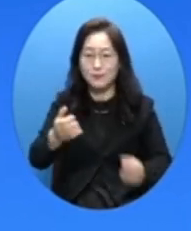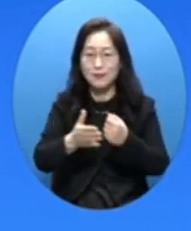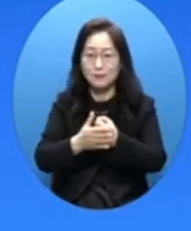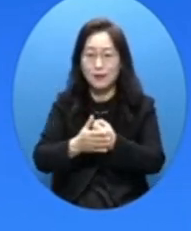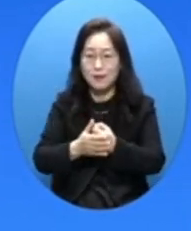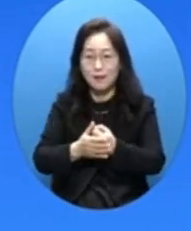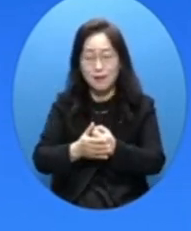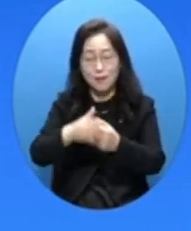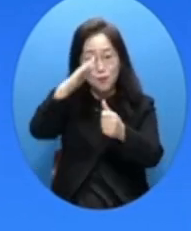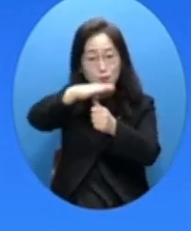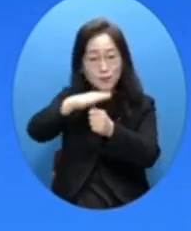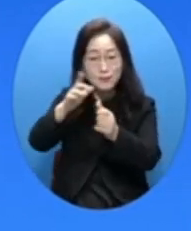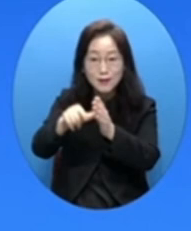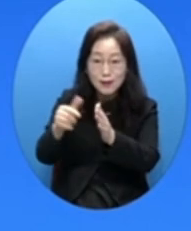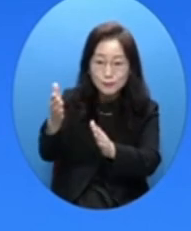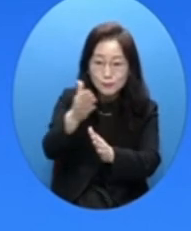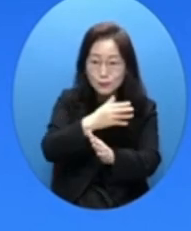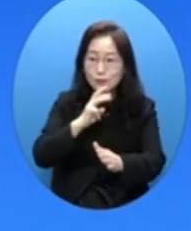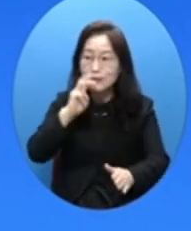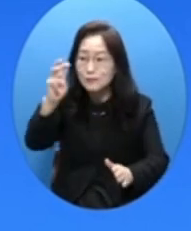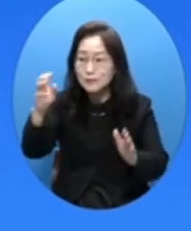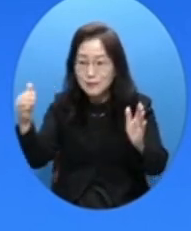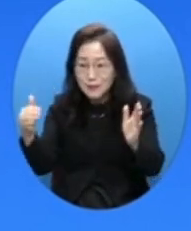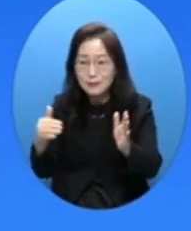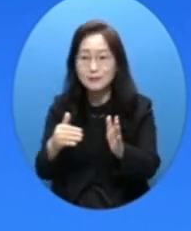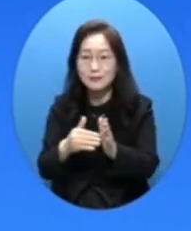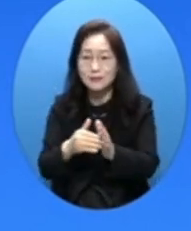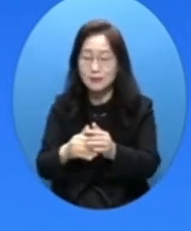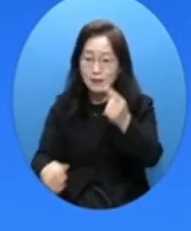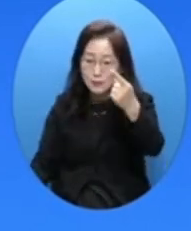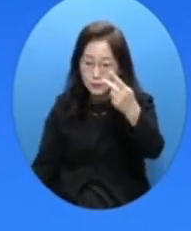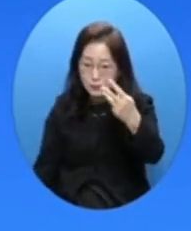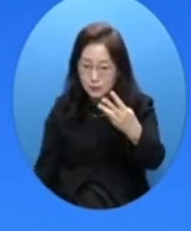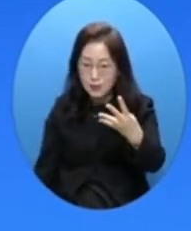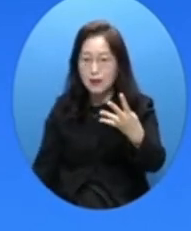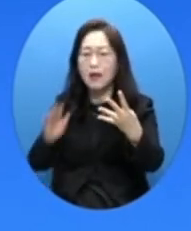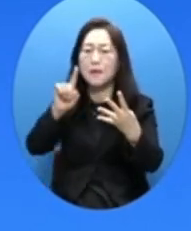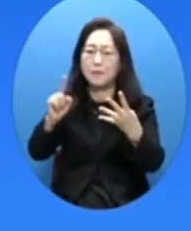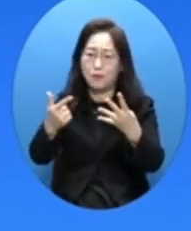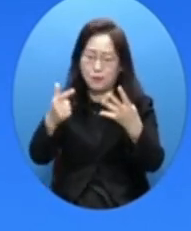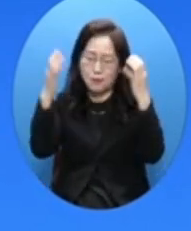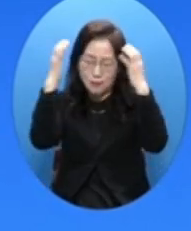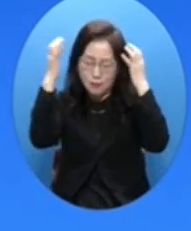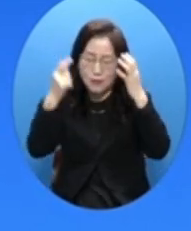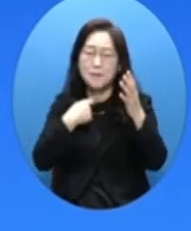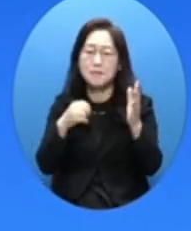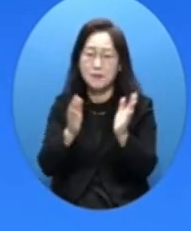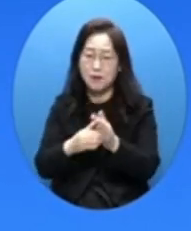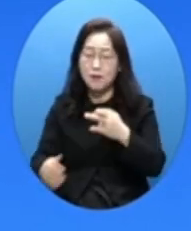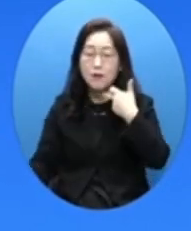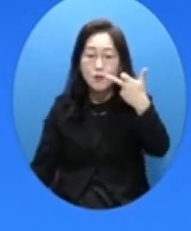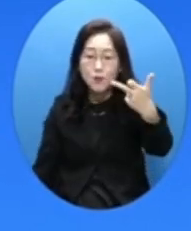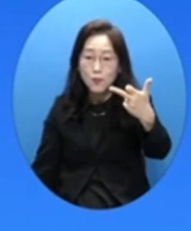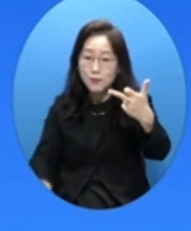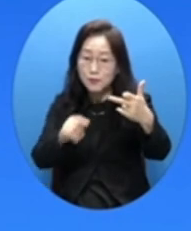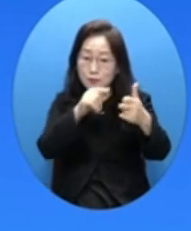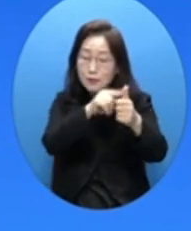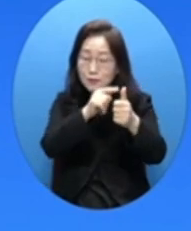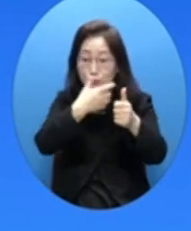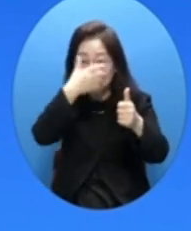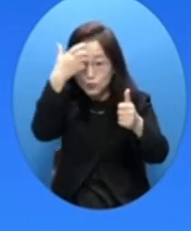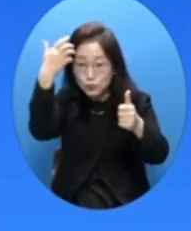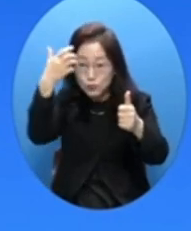나이로부터 이르기까지 4번이나 큰 시련을 당합니다 17살 때 그 꿈을 꾸고 난